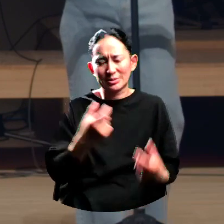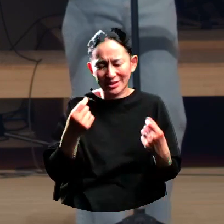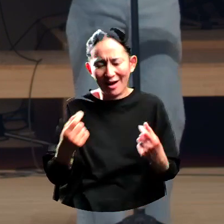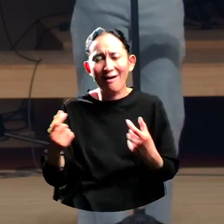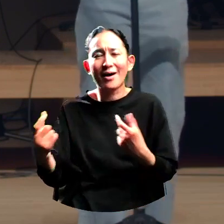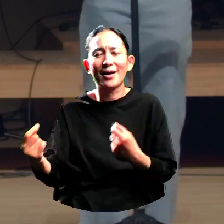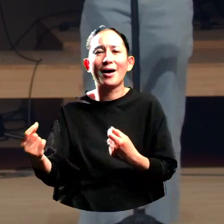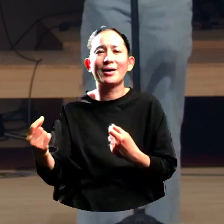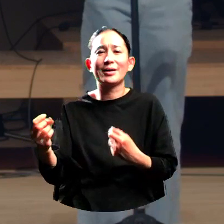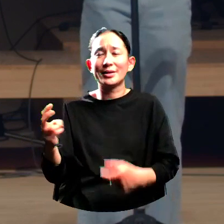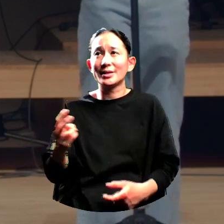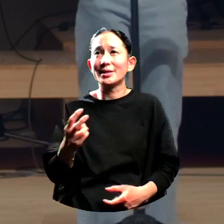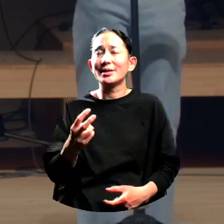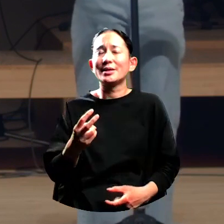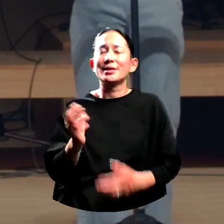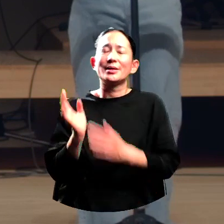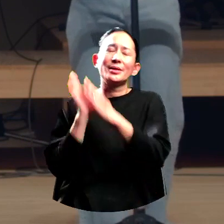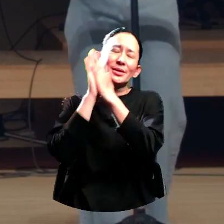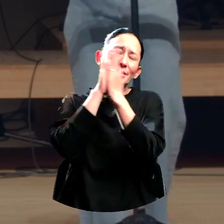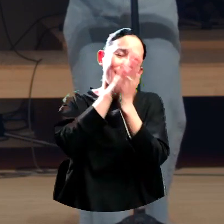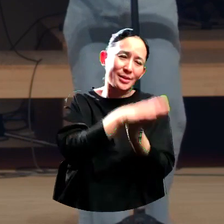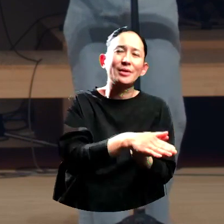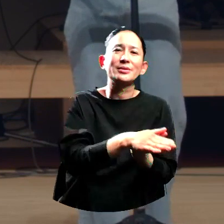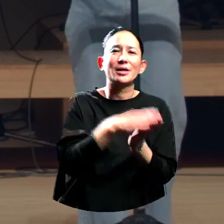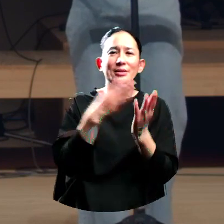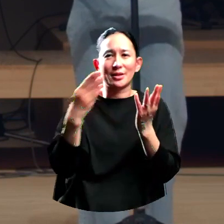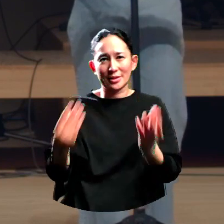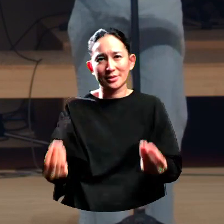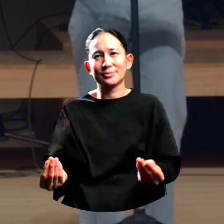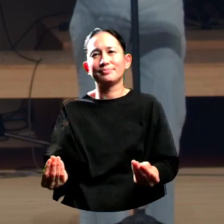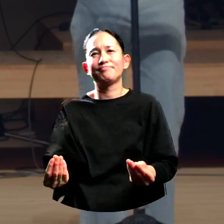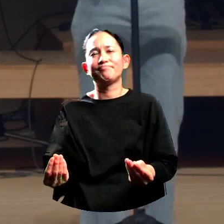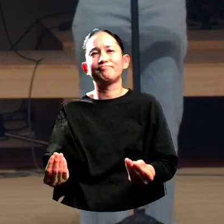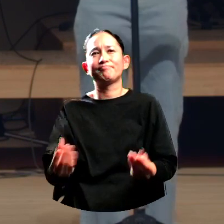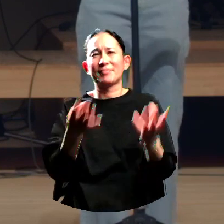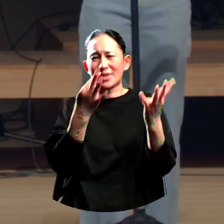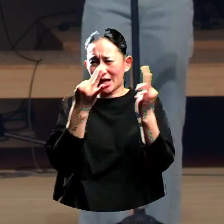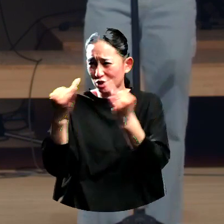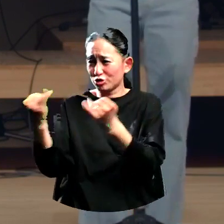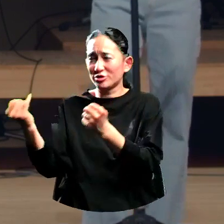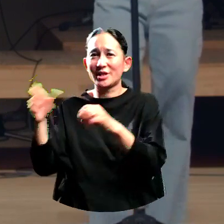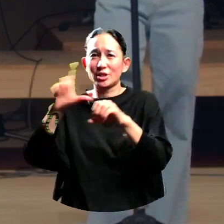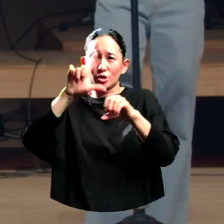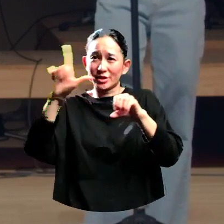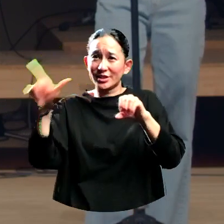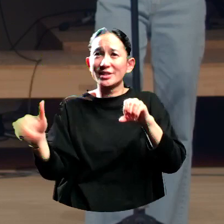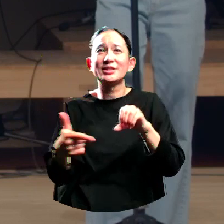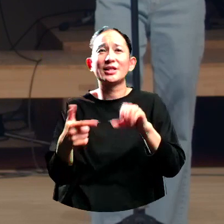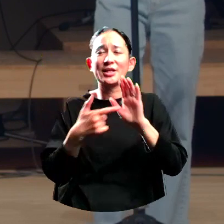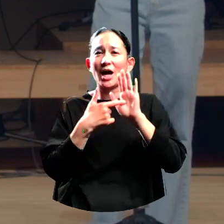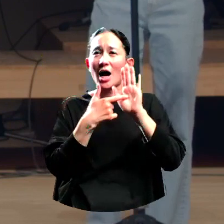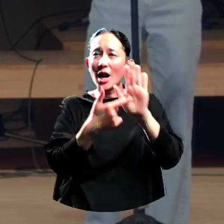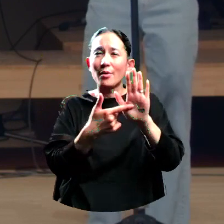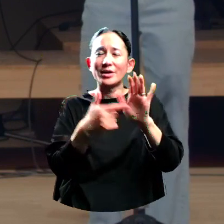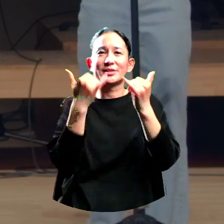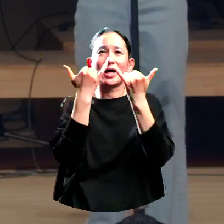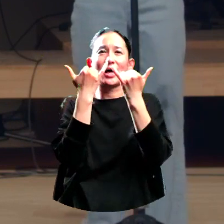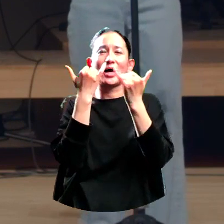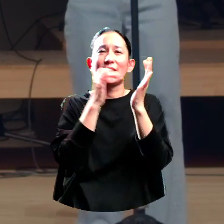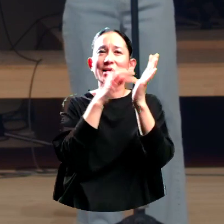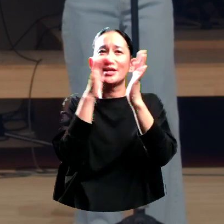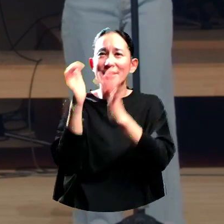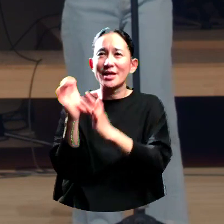physically, mentally, socially, and spiritually. 数々の奇跡を見せてきたイエス様であっても、さすがに